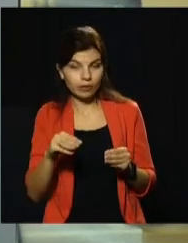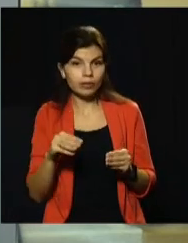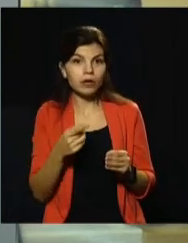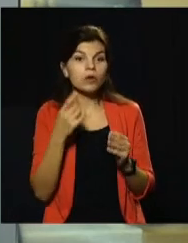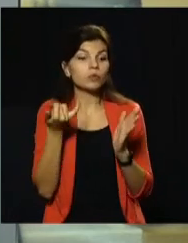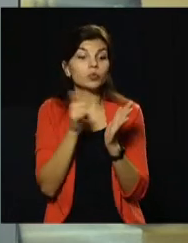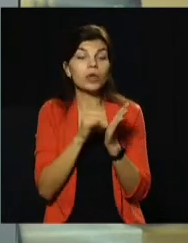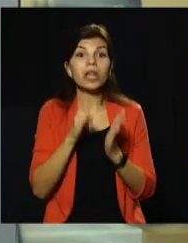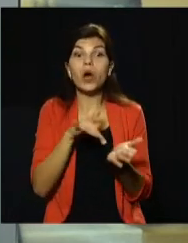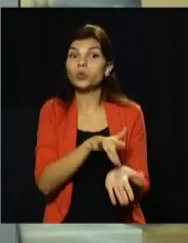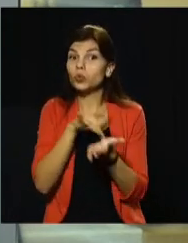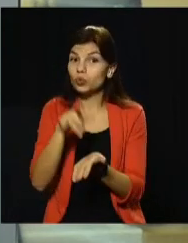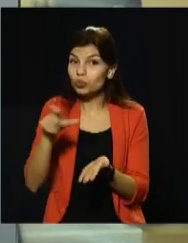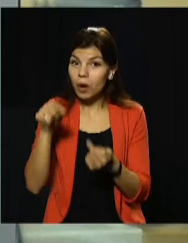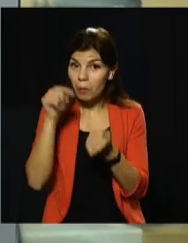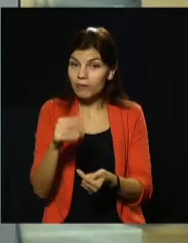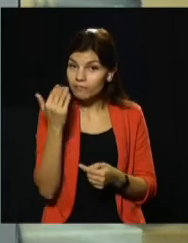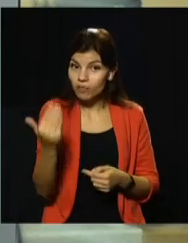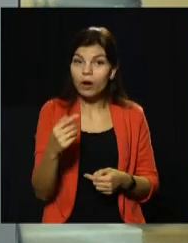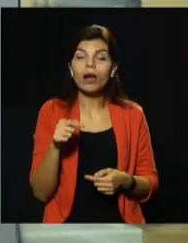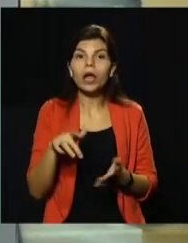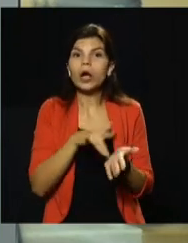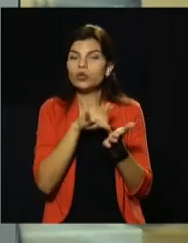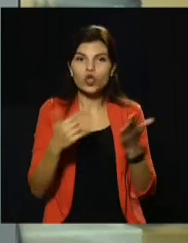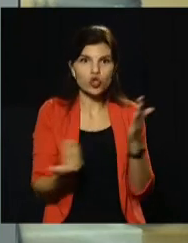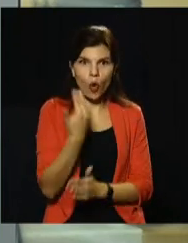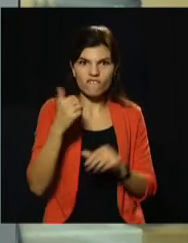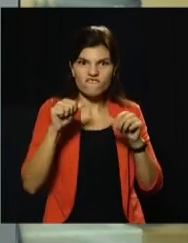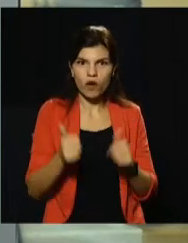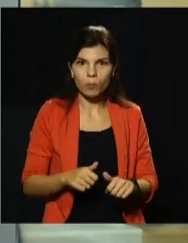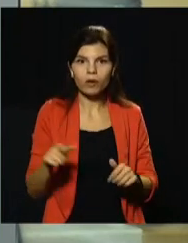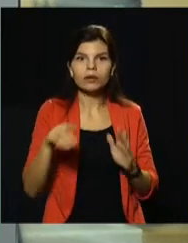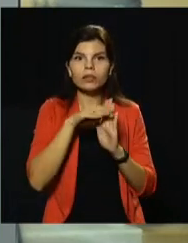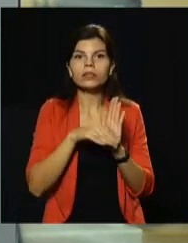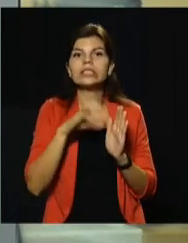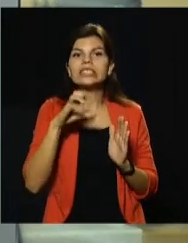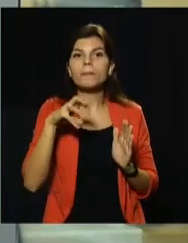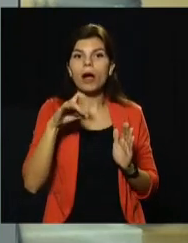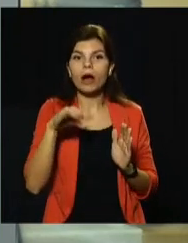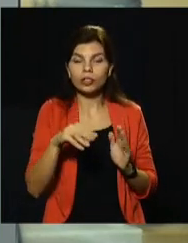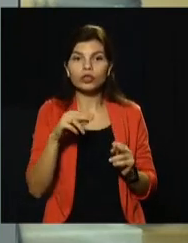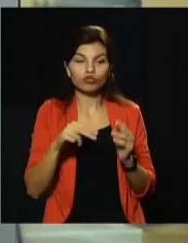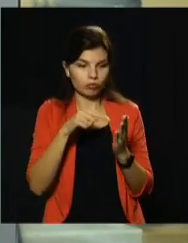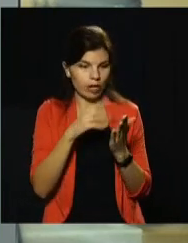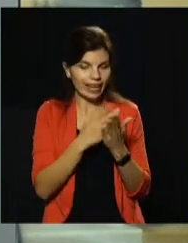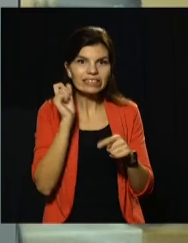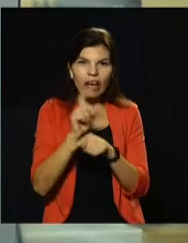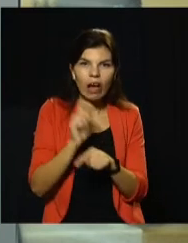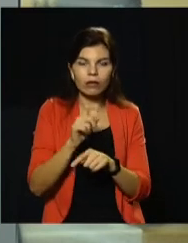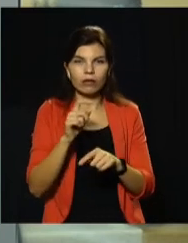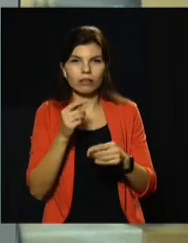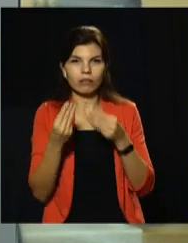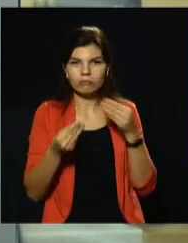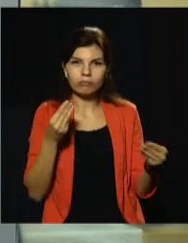для туристів. У ньому екскурсії нового формату. Йдеться про смарт-туризм з елементами квесту. У розробці